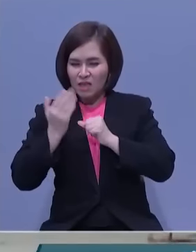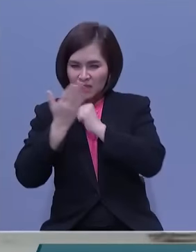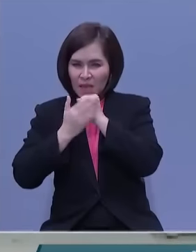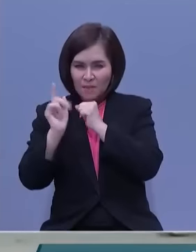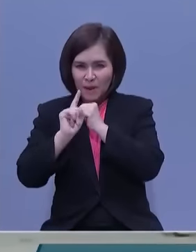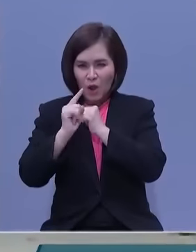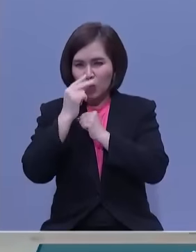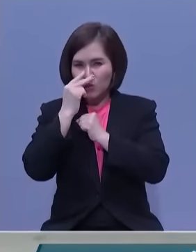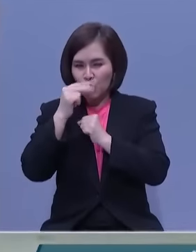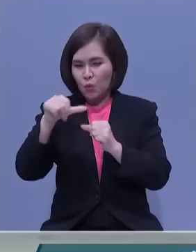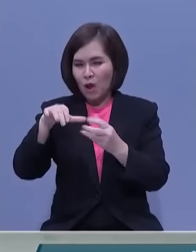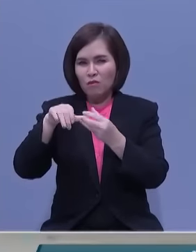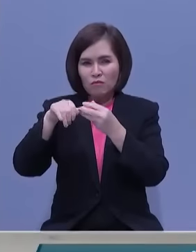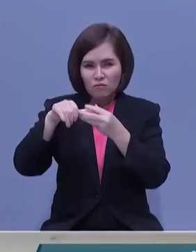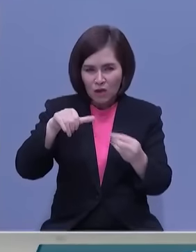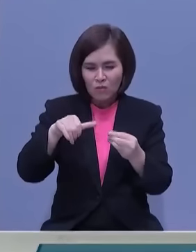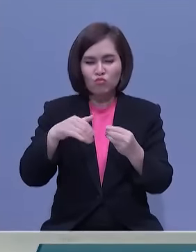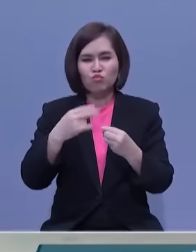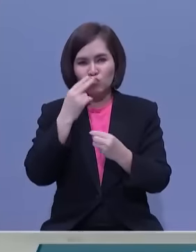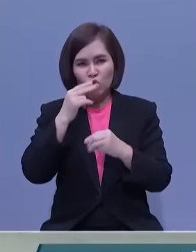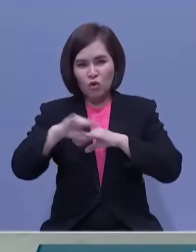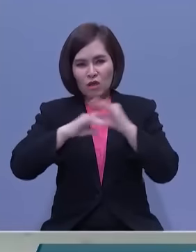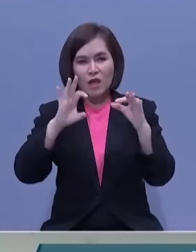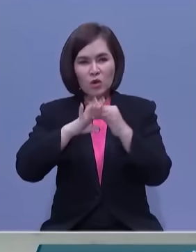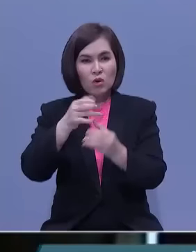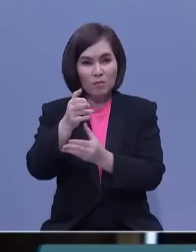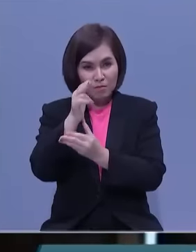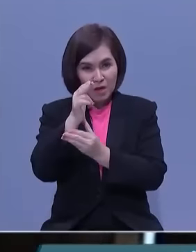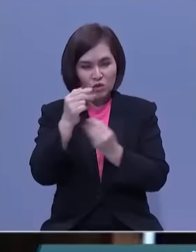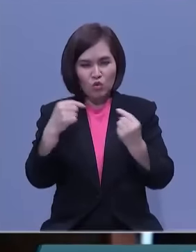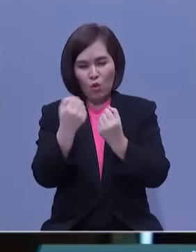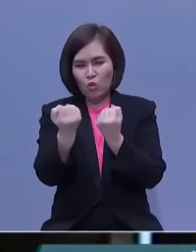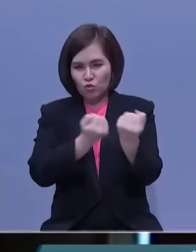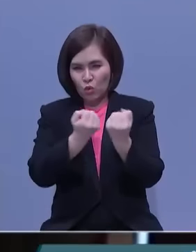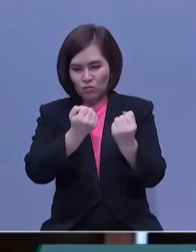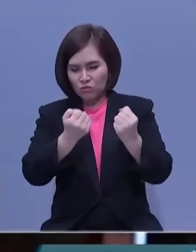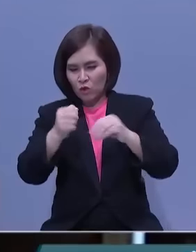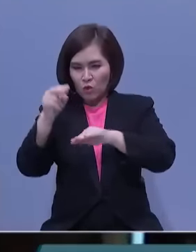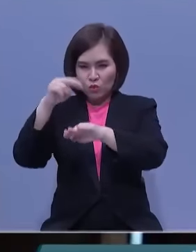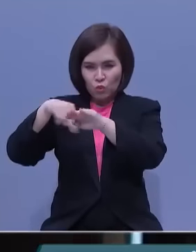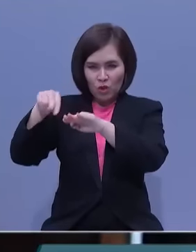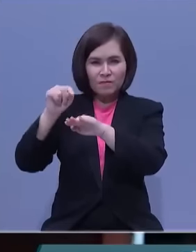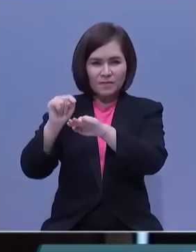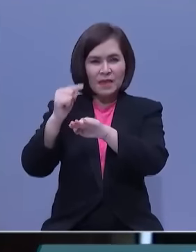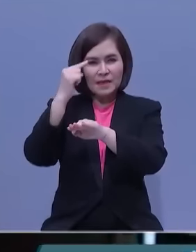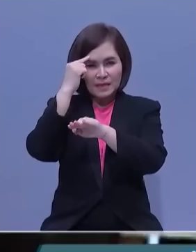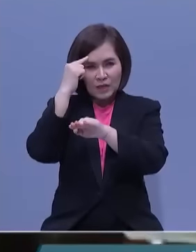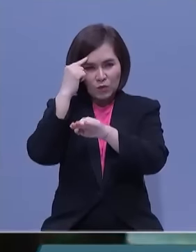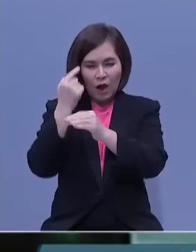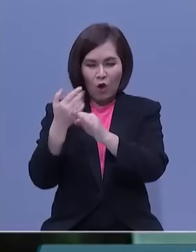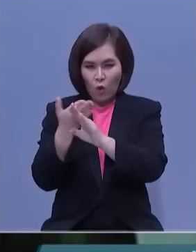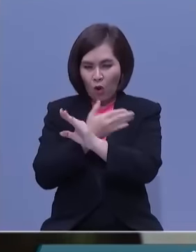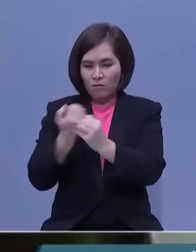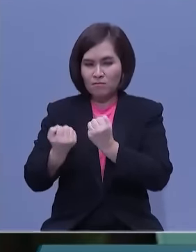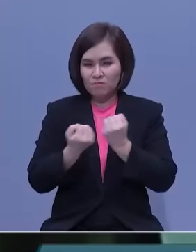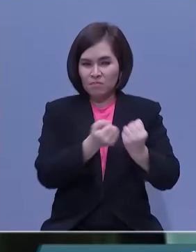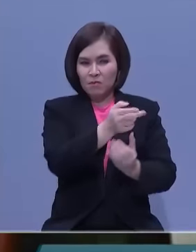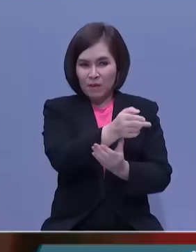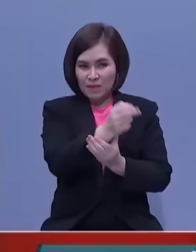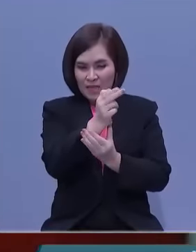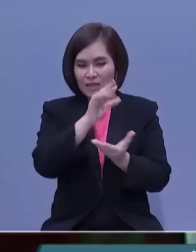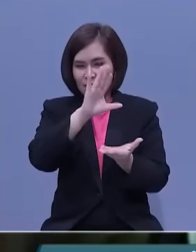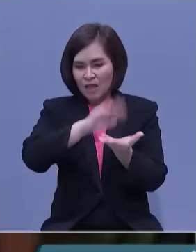นิ้วมือแฝงคราบเขม่ารินปืนแล้วก็ที่รถกระบะด้วยนะคะก็คาดว่าน่าจะเป็นรถที่ใช้ในการก่อเหตุเพื่อนำมาเป็น